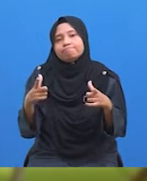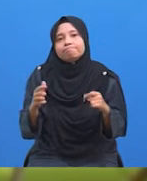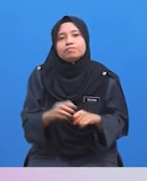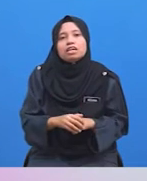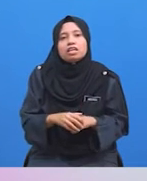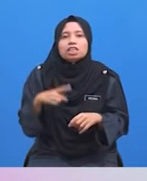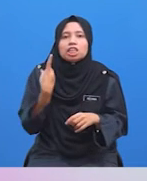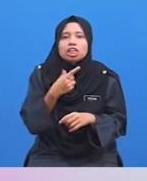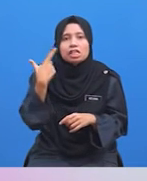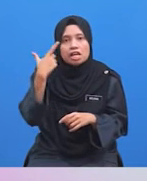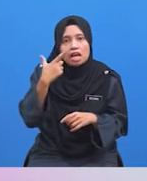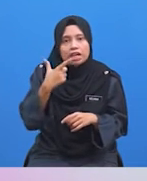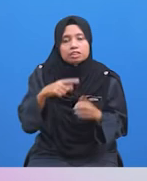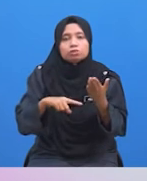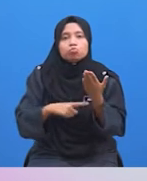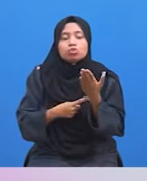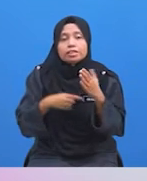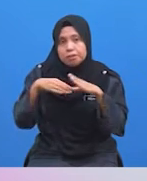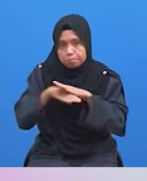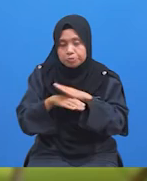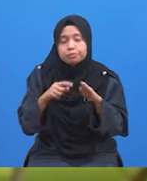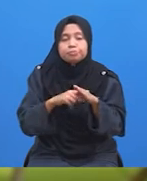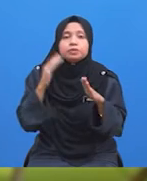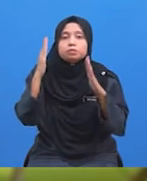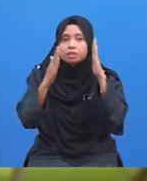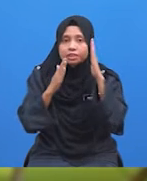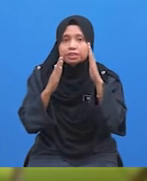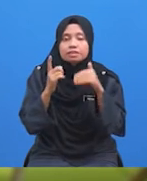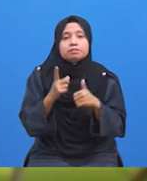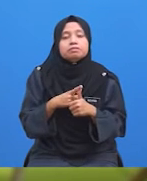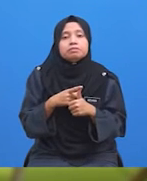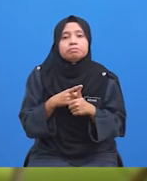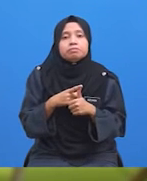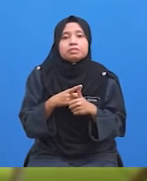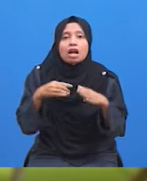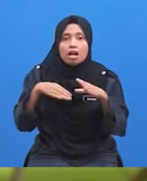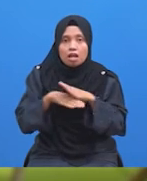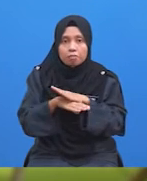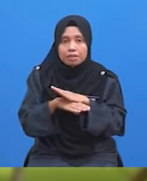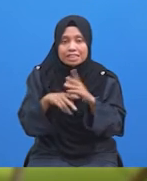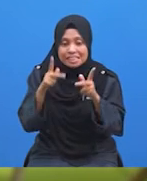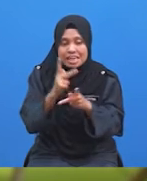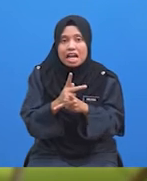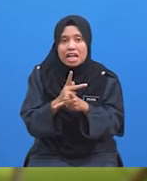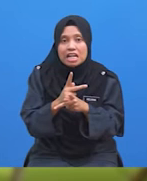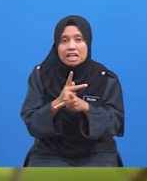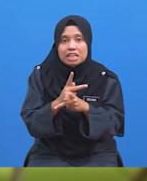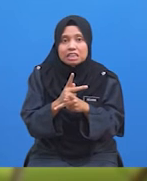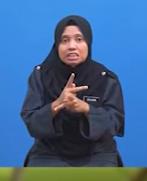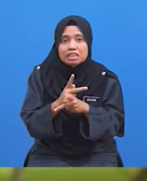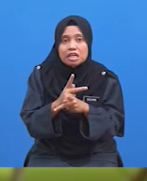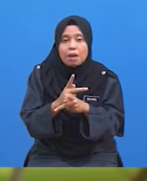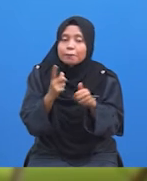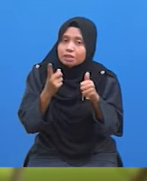kita akan melihat jenis-jenis migrasi dalam mandi Mischa yaitu migrasi dalaman kekal yang terdiri daripada